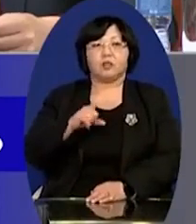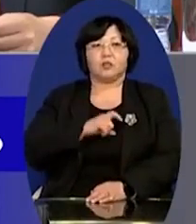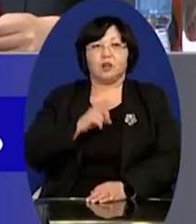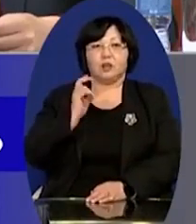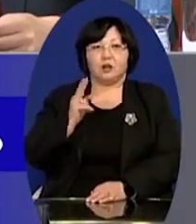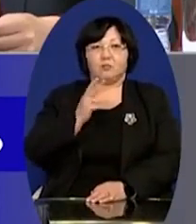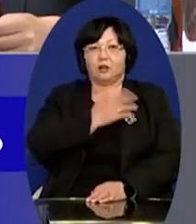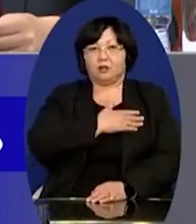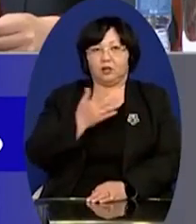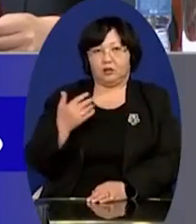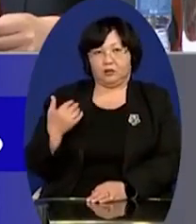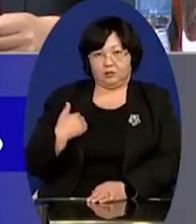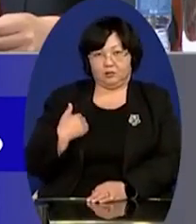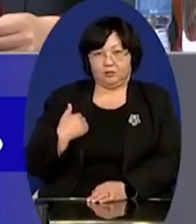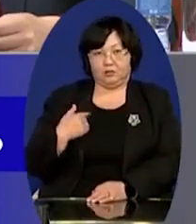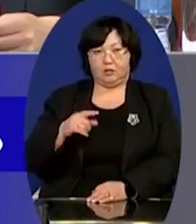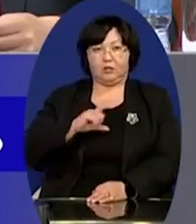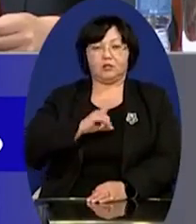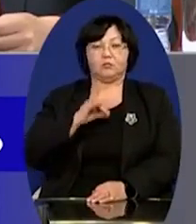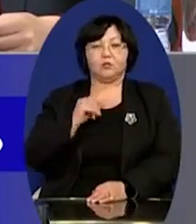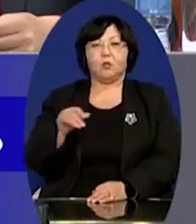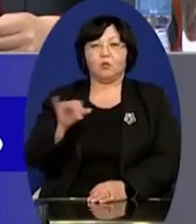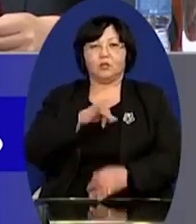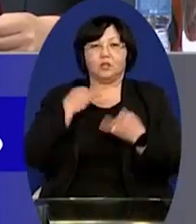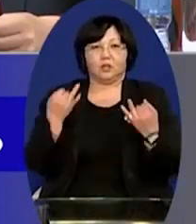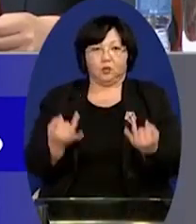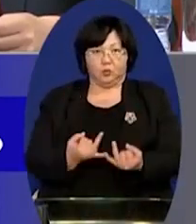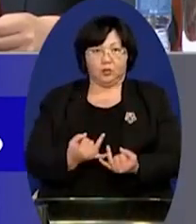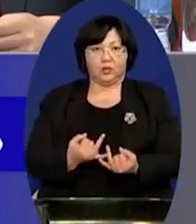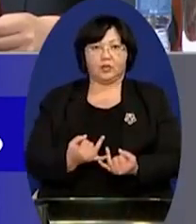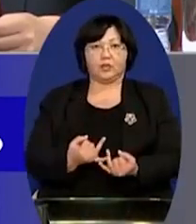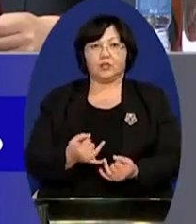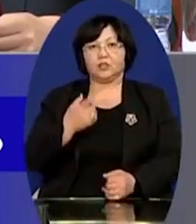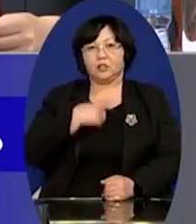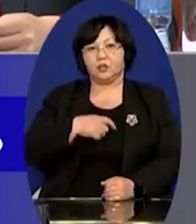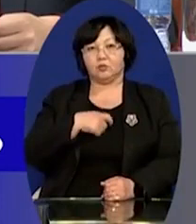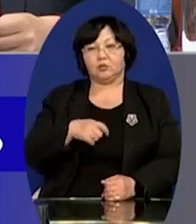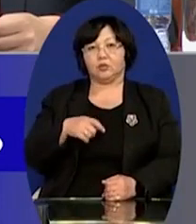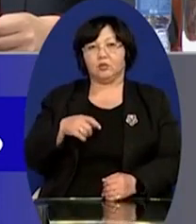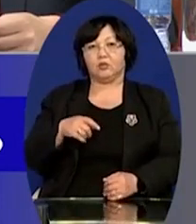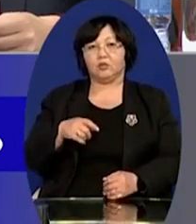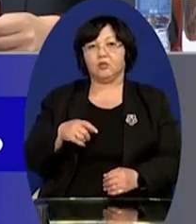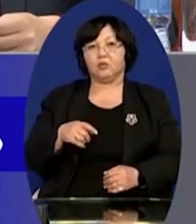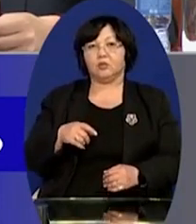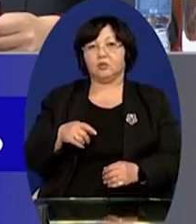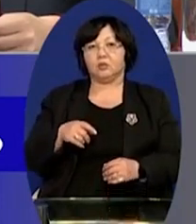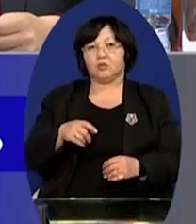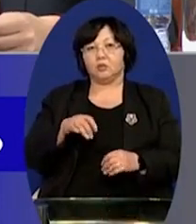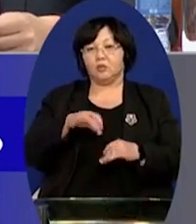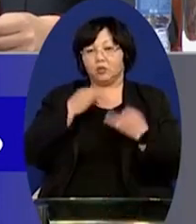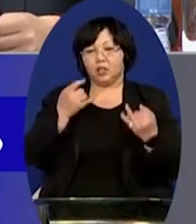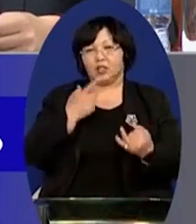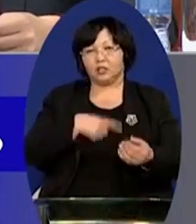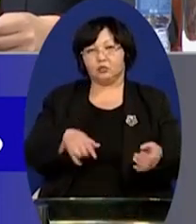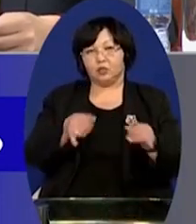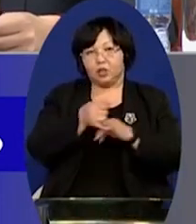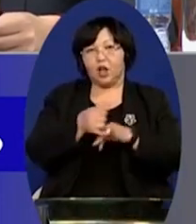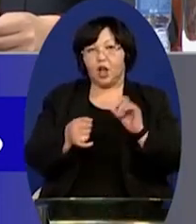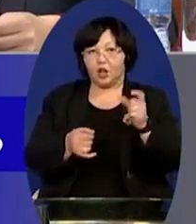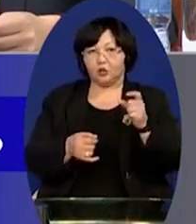хамтарч эзэмшдэг. Энэ хүн улсын их хурлын гишүүний гэр бүлийн өмнө үү? Мөн. Хэний гэр